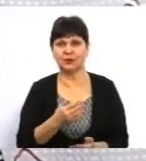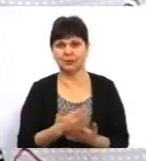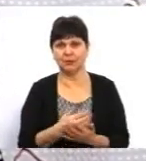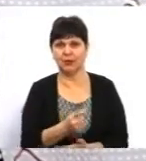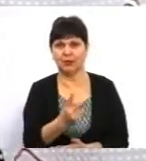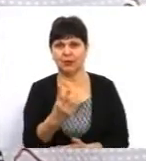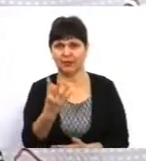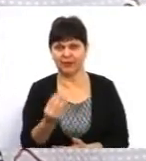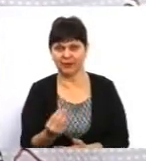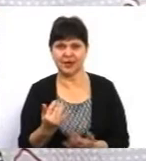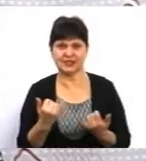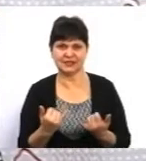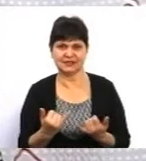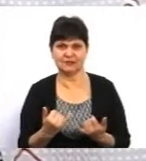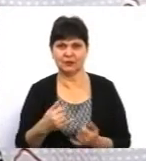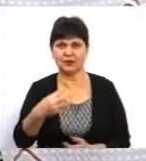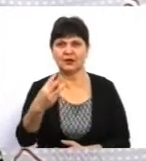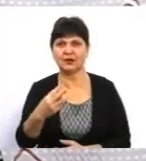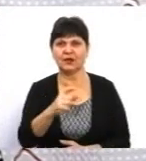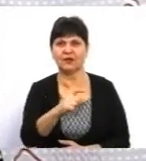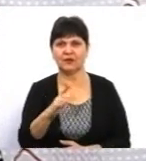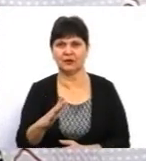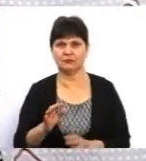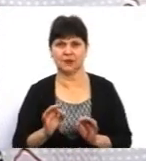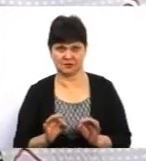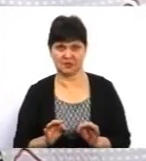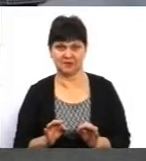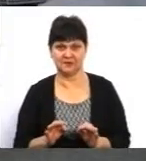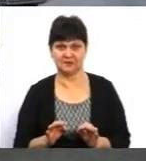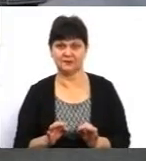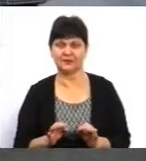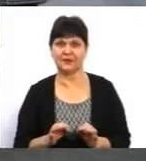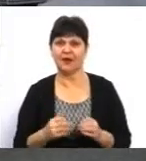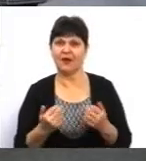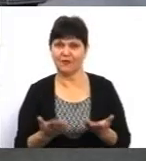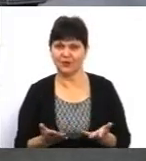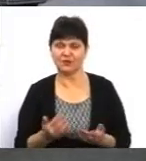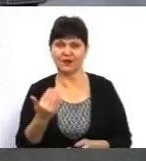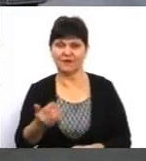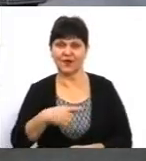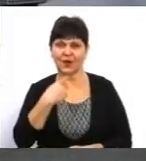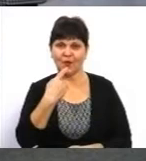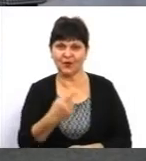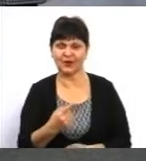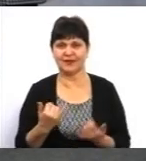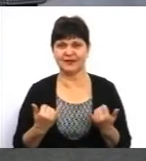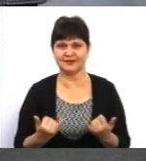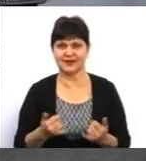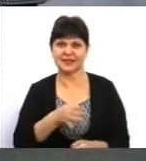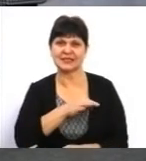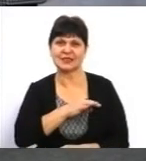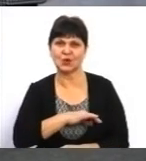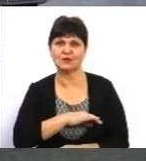то сьогодні це півгодини. Насправді. А ось ви говорили, що зараз скористалися